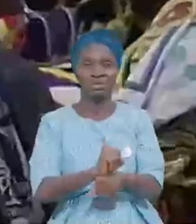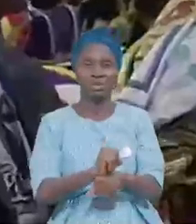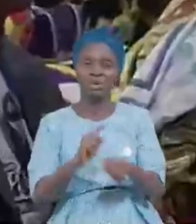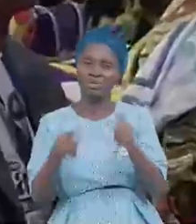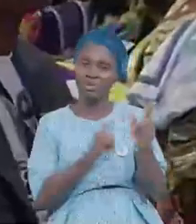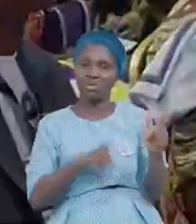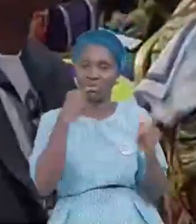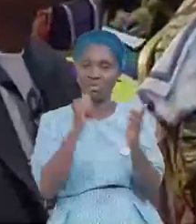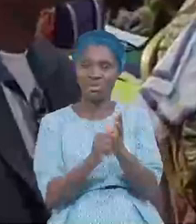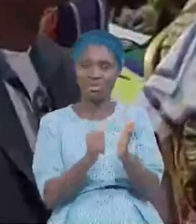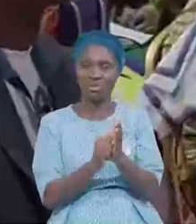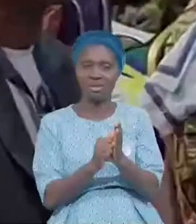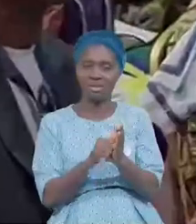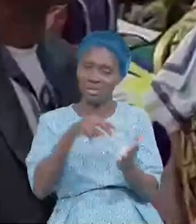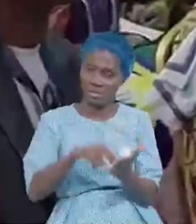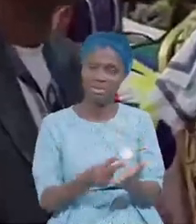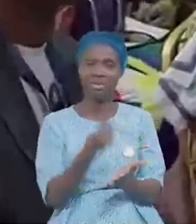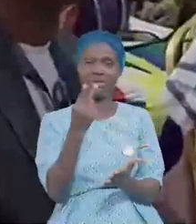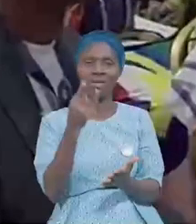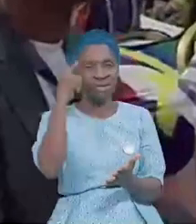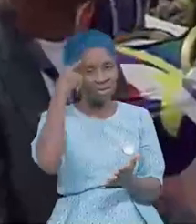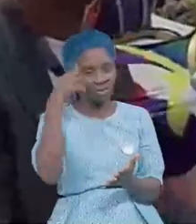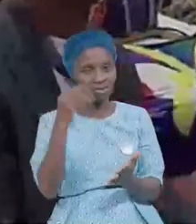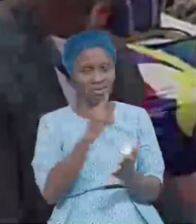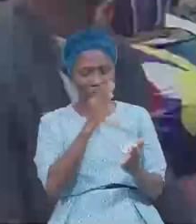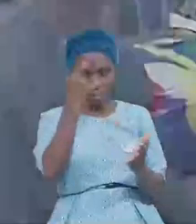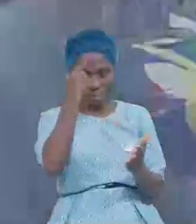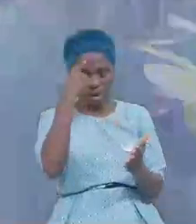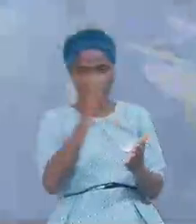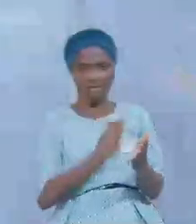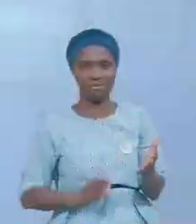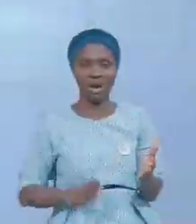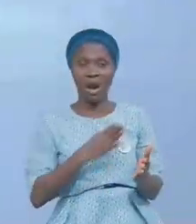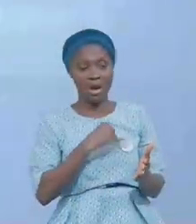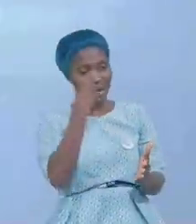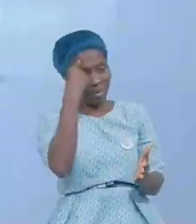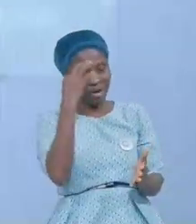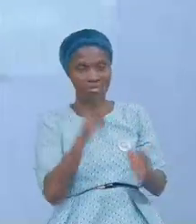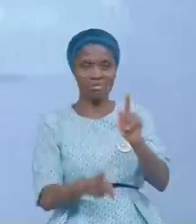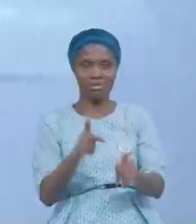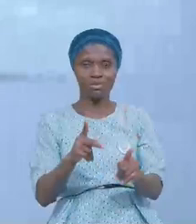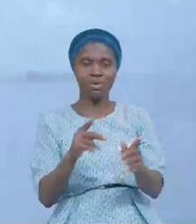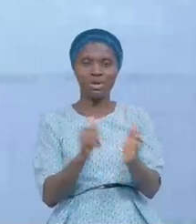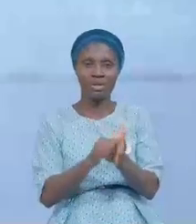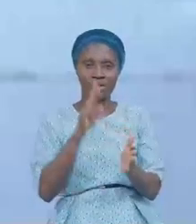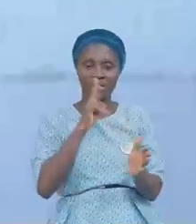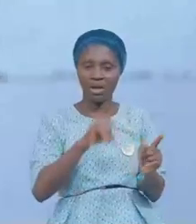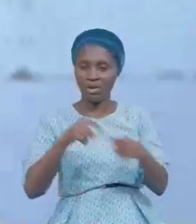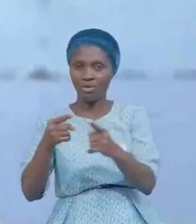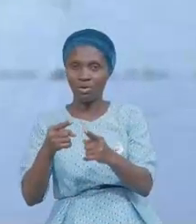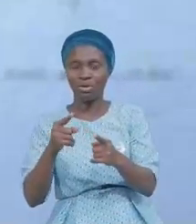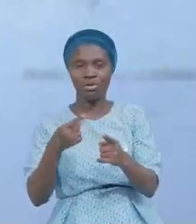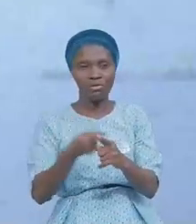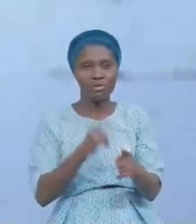yeux. Pense à la pensée de Christ et à ceux-là qui vont de lieu en lieu